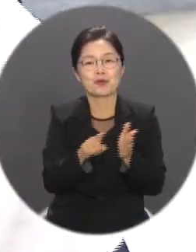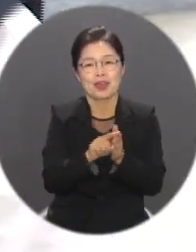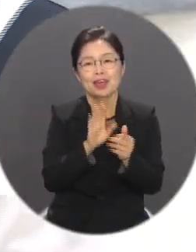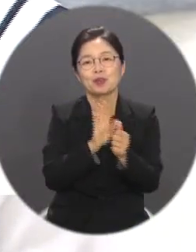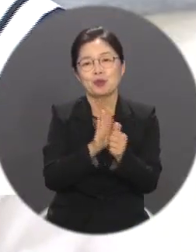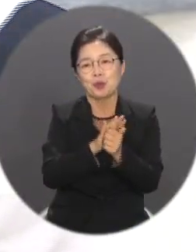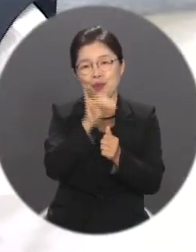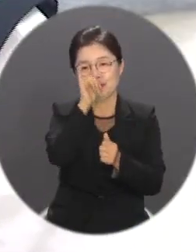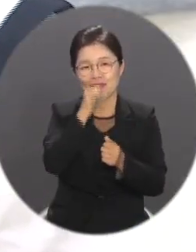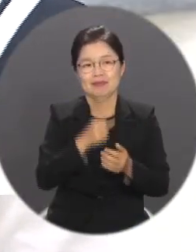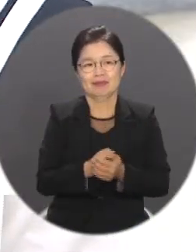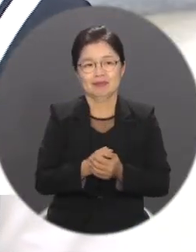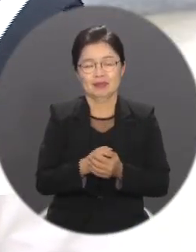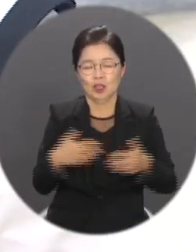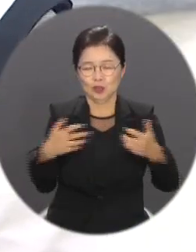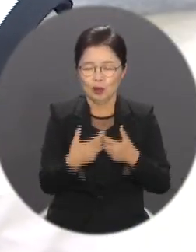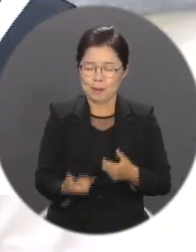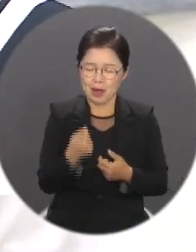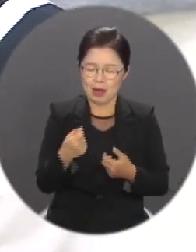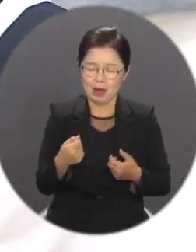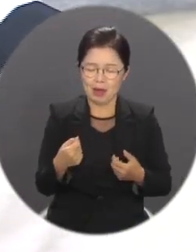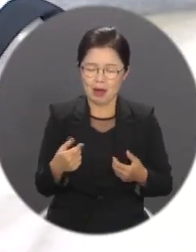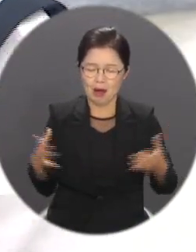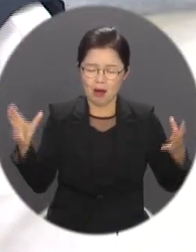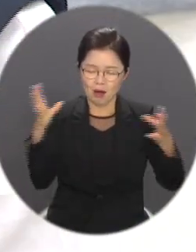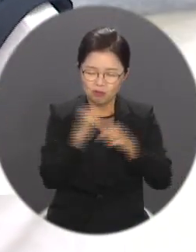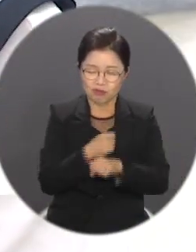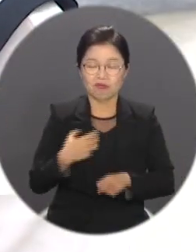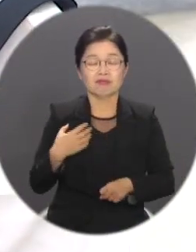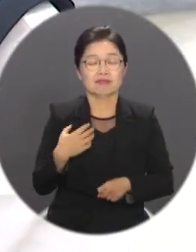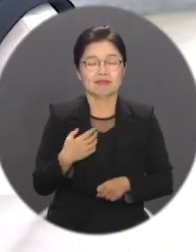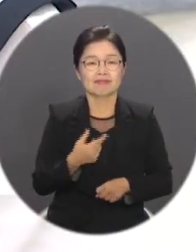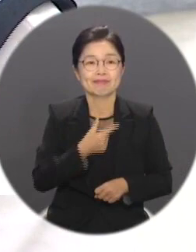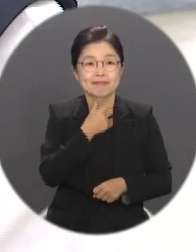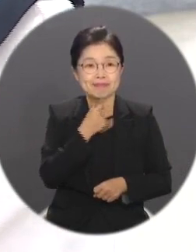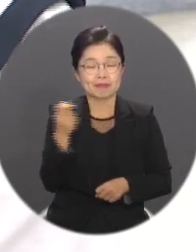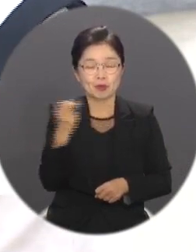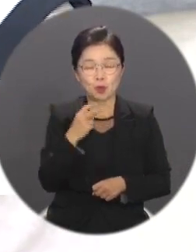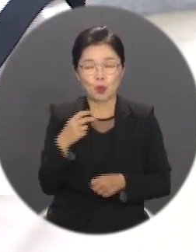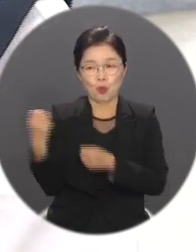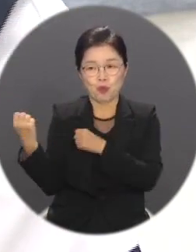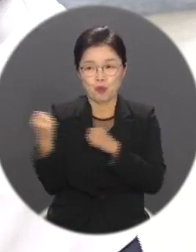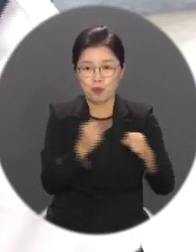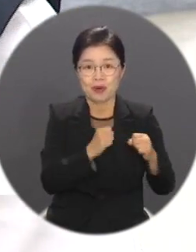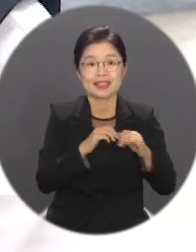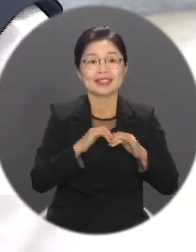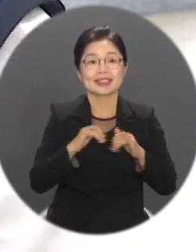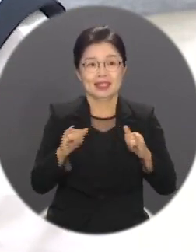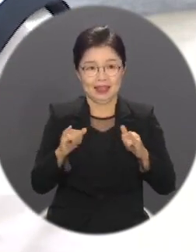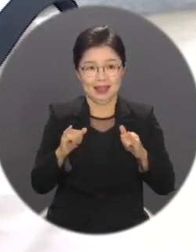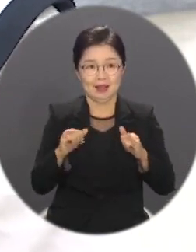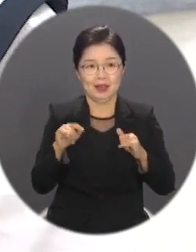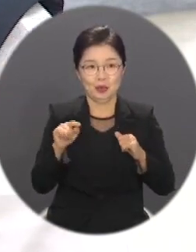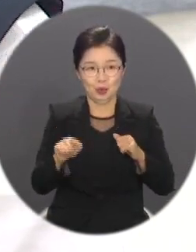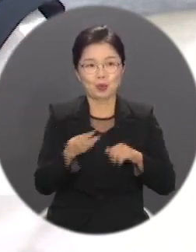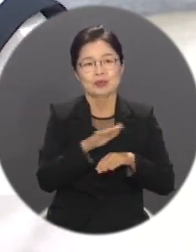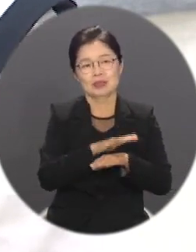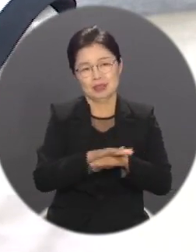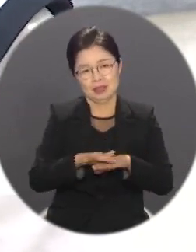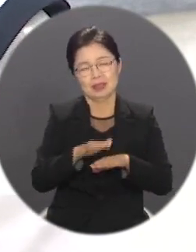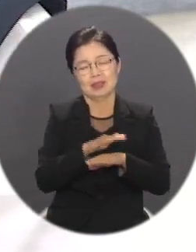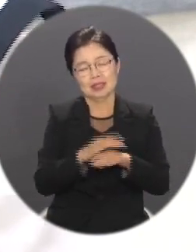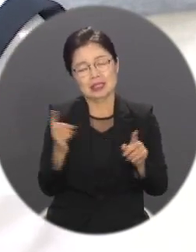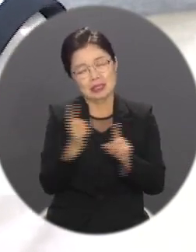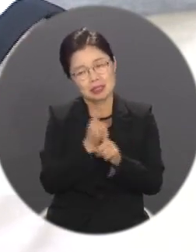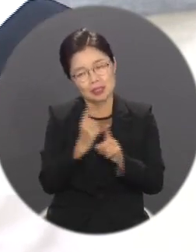나랑 러시아 주니 빨리 끝났으면 좋겠고 그리고 피나무 물도 피난민 분도 잘 키로